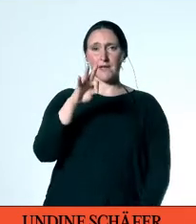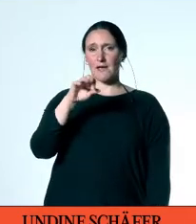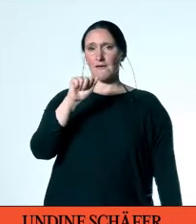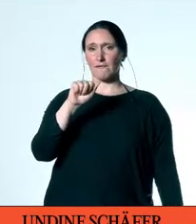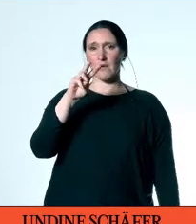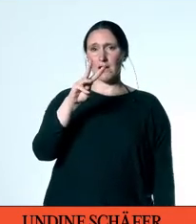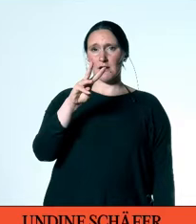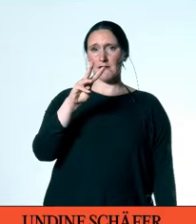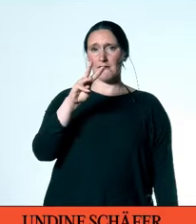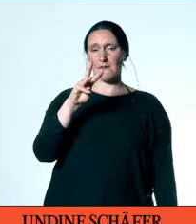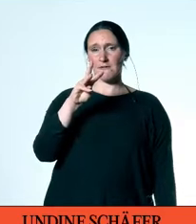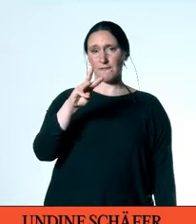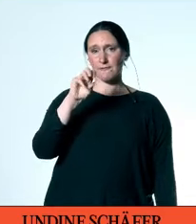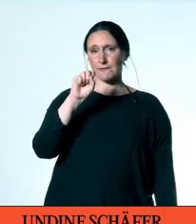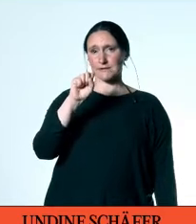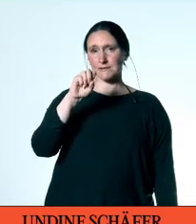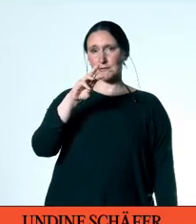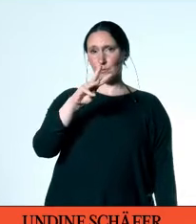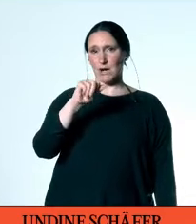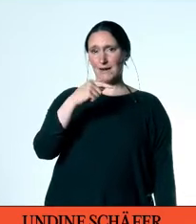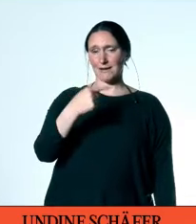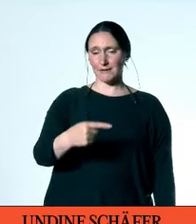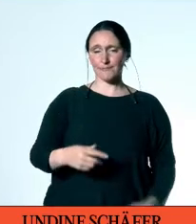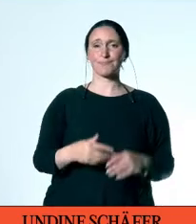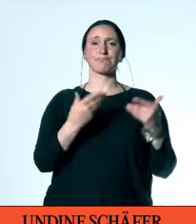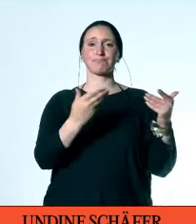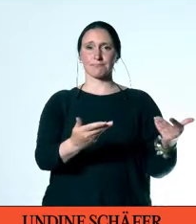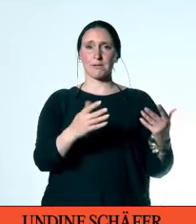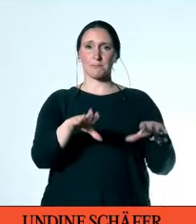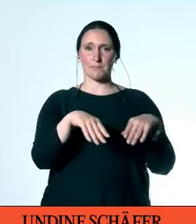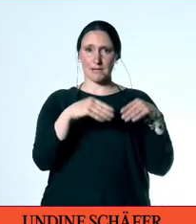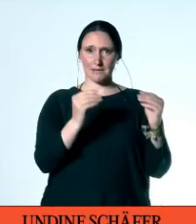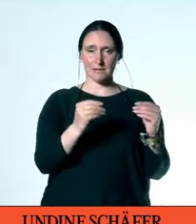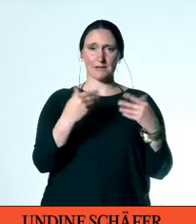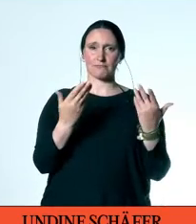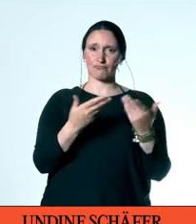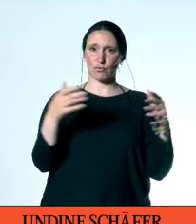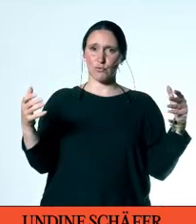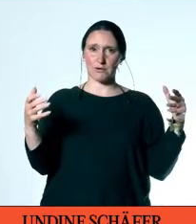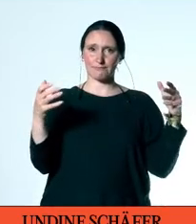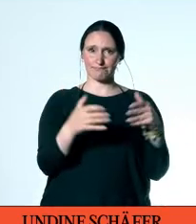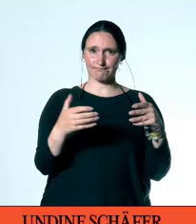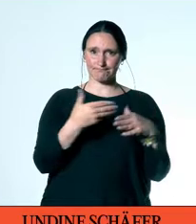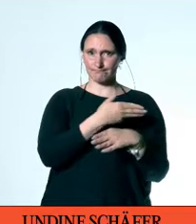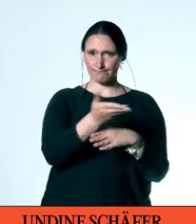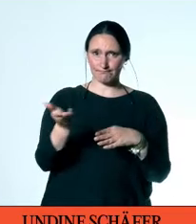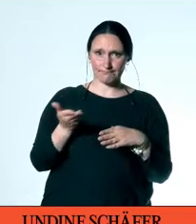Wir haben eine Eröffnungszeremonie von Fafswerk aus Neuseeland. Damit beginnen wir den heutigen Tag. Bitte